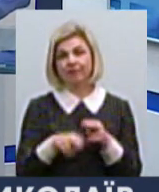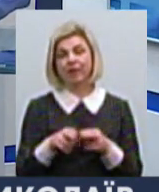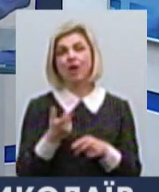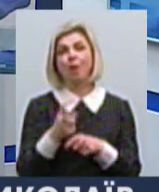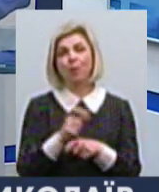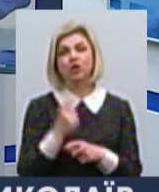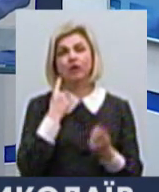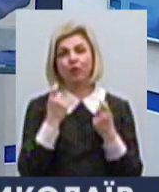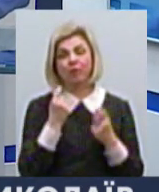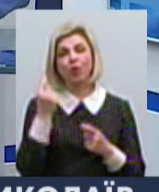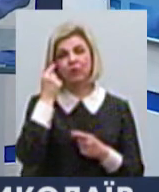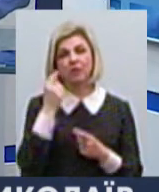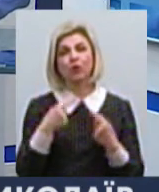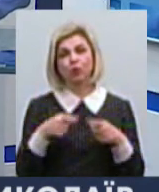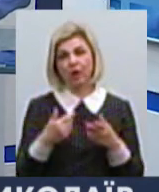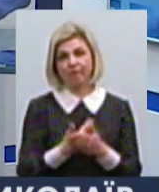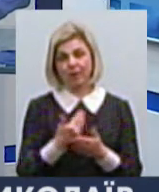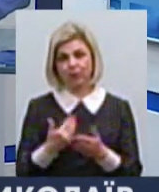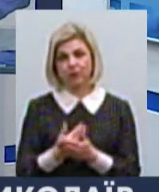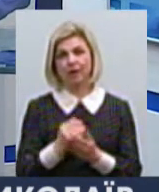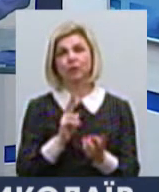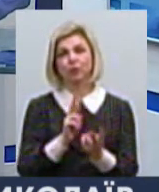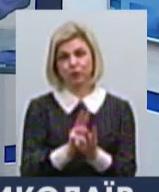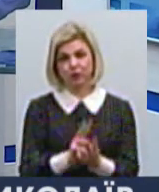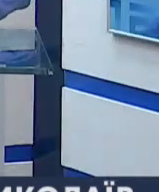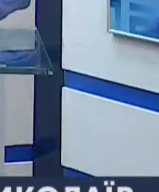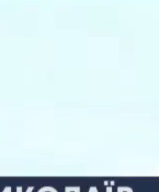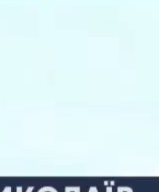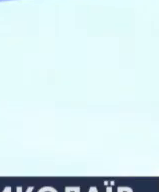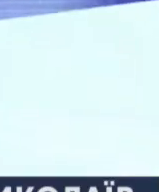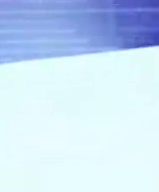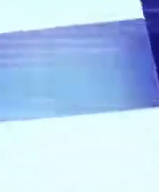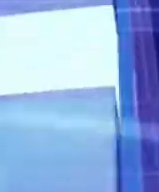цьому у мене все. Більше інформації дізнаєтесь у наших наступних випусках. На все добре, до зустрічі.